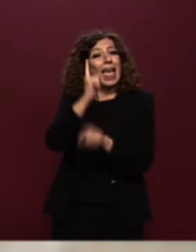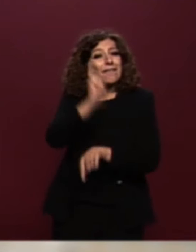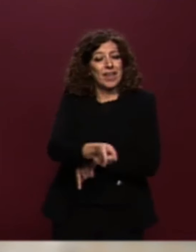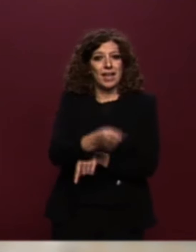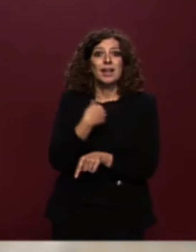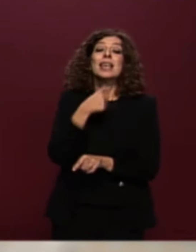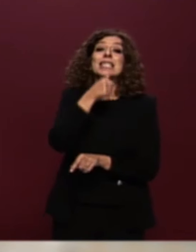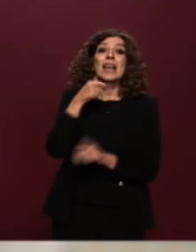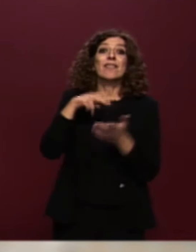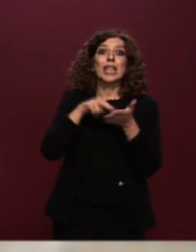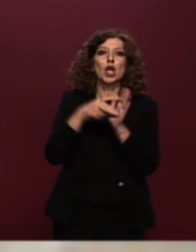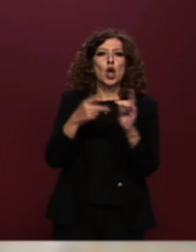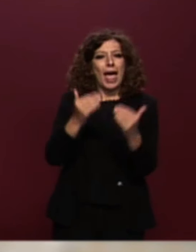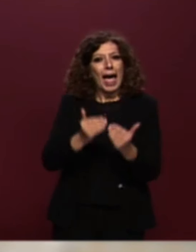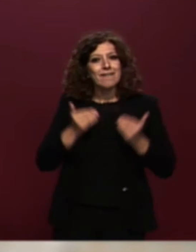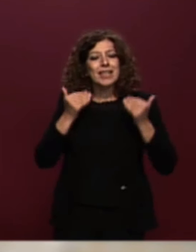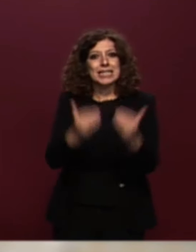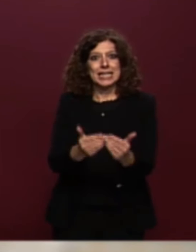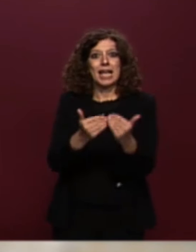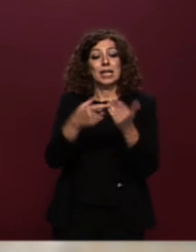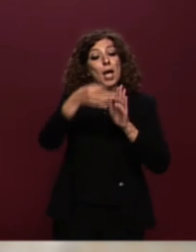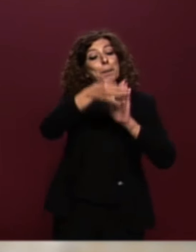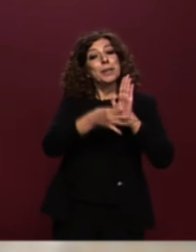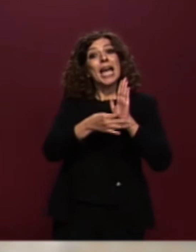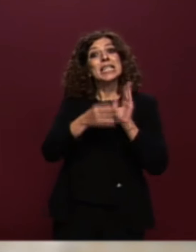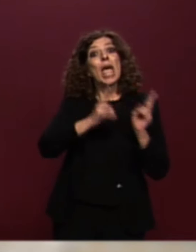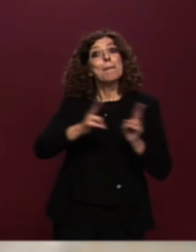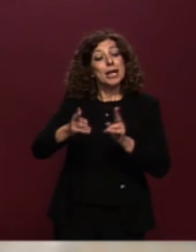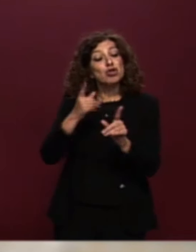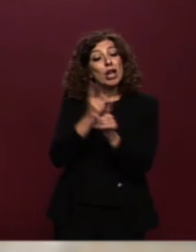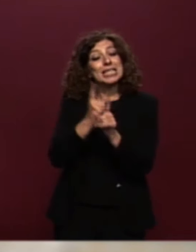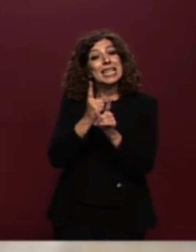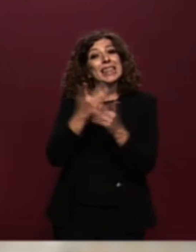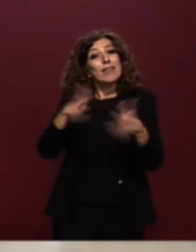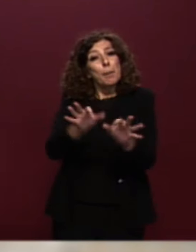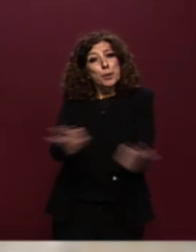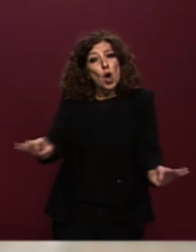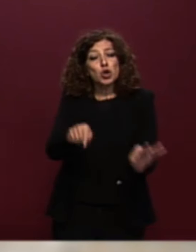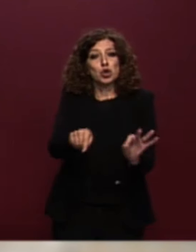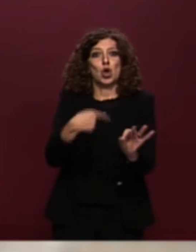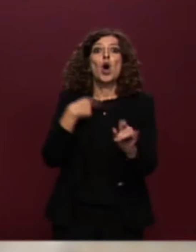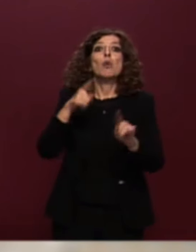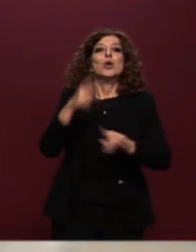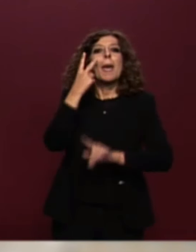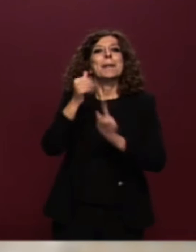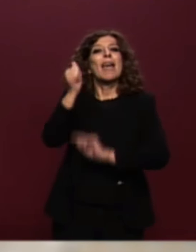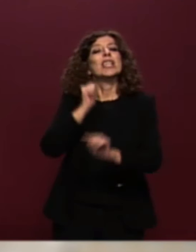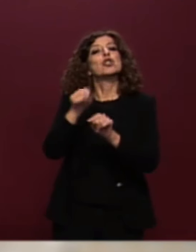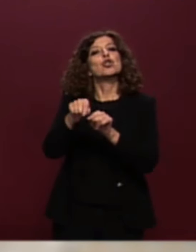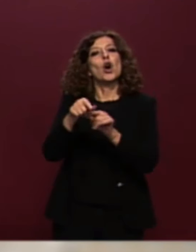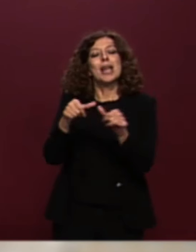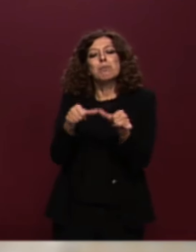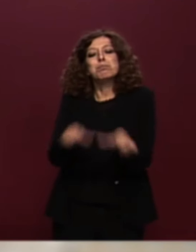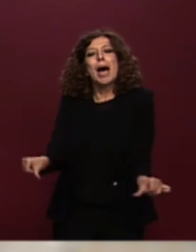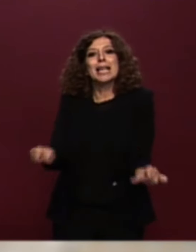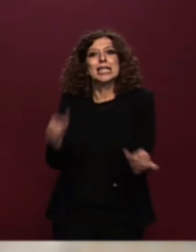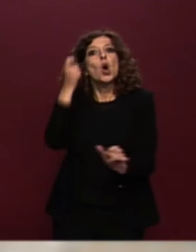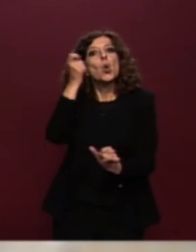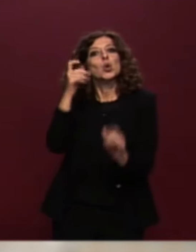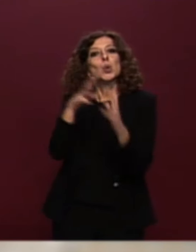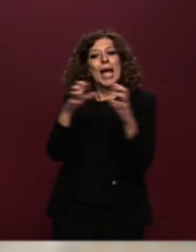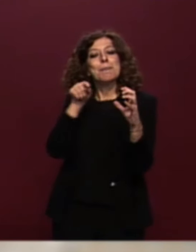tecnologie avanzate, in piani di emergenza e soprattutto nella prevenzione come pilastro della cultura d'impresa, perché prevenire non è